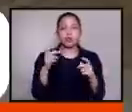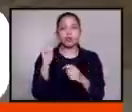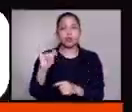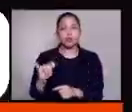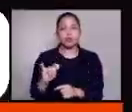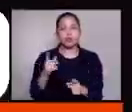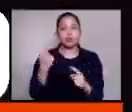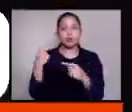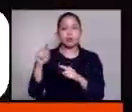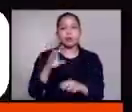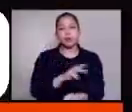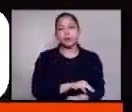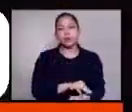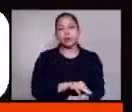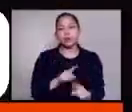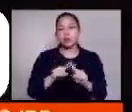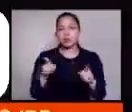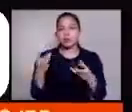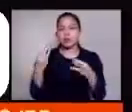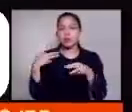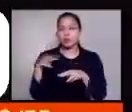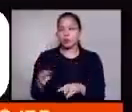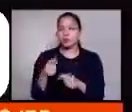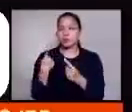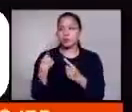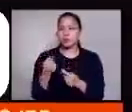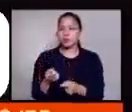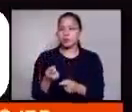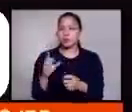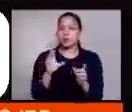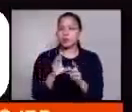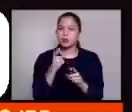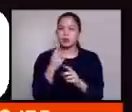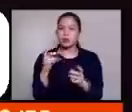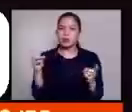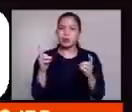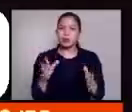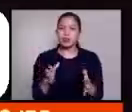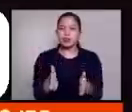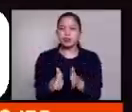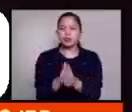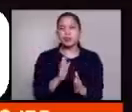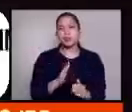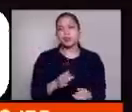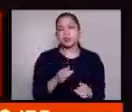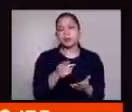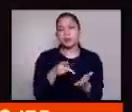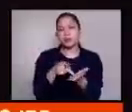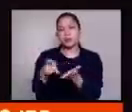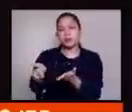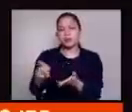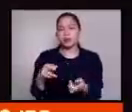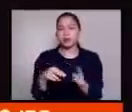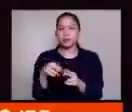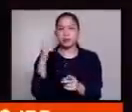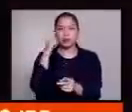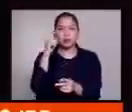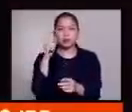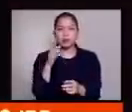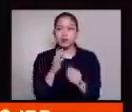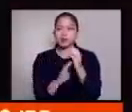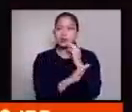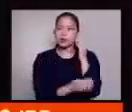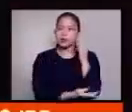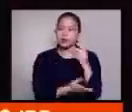Makati. Pero habang nakasakay na, nangontrata raw ang driver at humihingi ng dagdag na bayad para sa dala nilang bagahe.